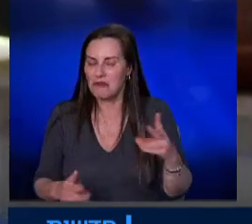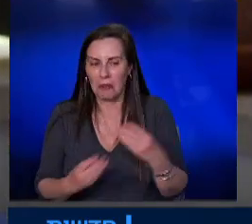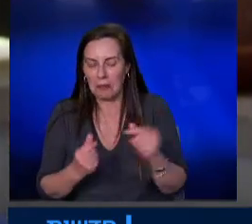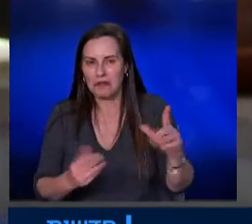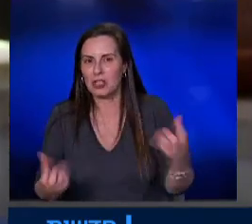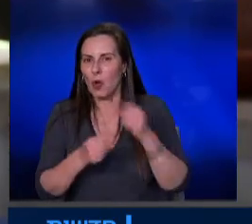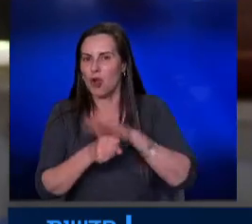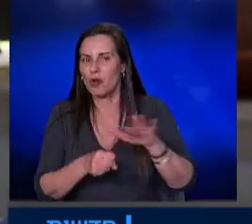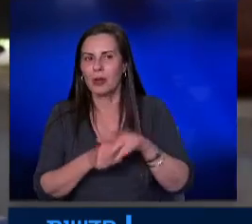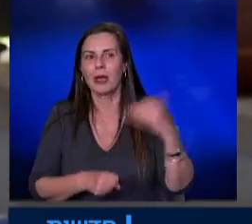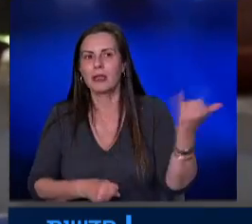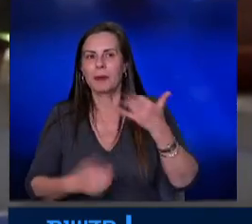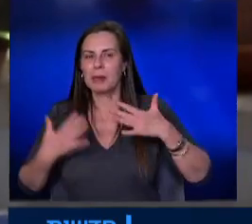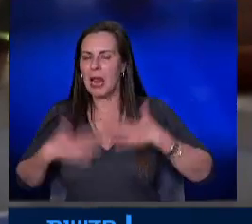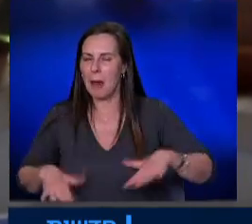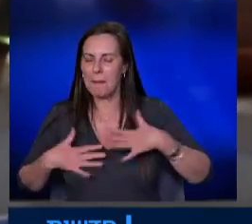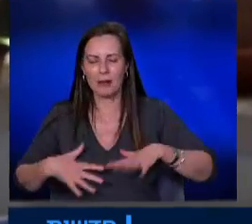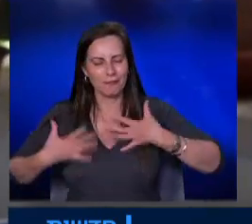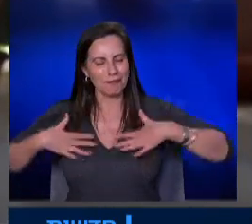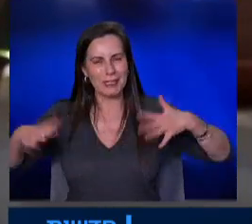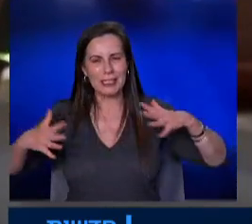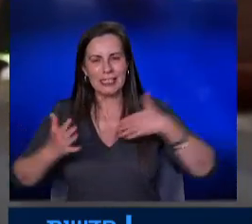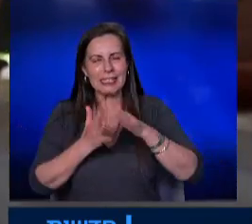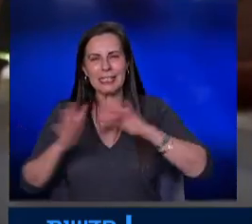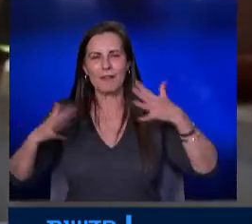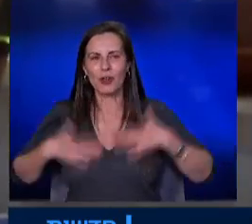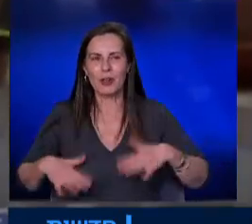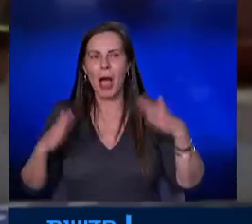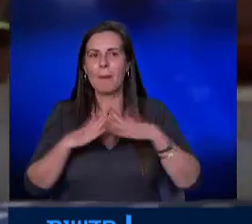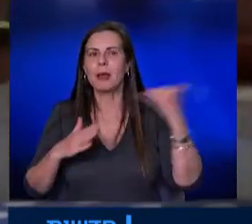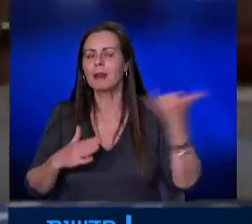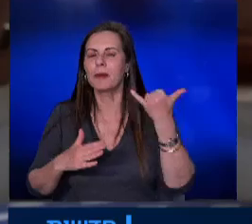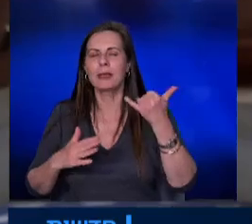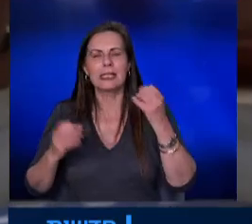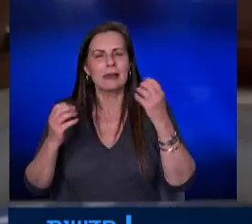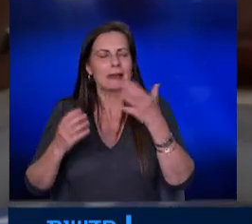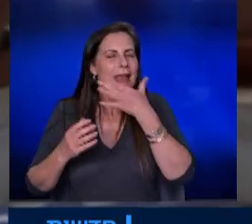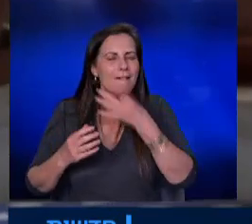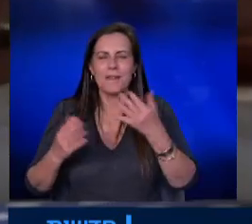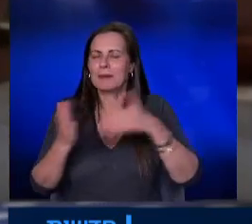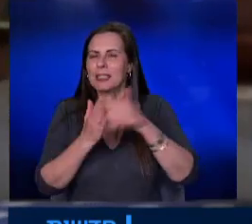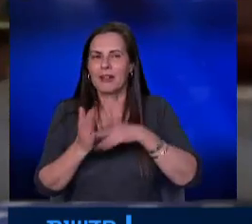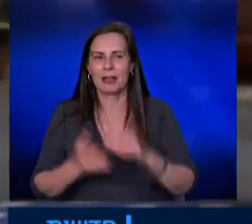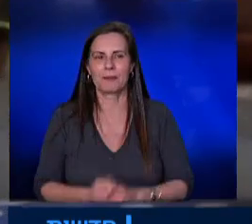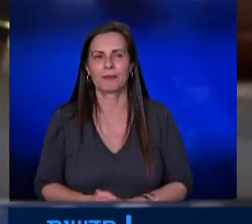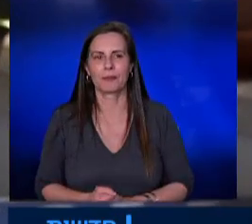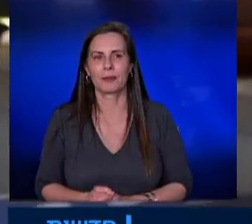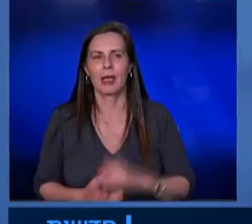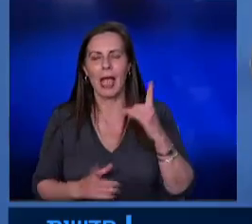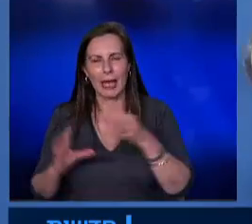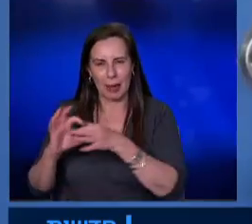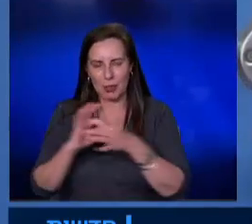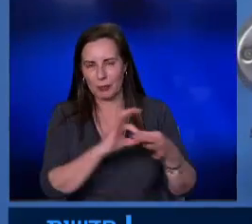שואה. היא הייתה מתלבשת בכזאת צבעוניות תמיד, והבית שלה תמיד היה כזה צבעוני ויפה. אחד